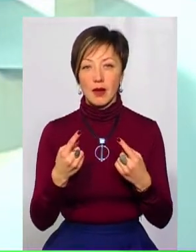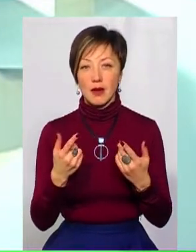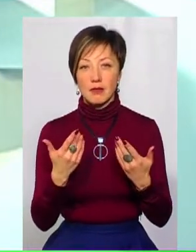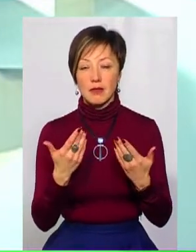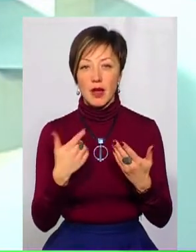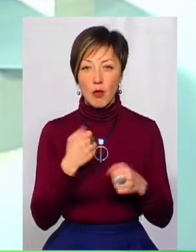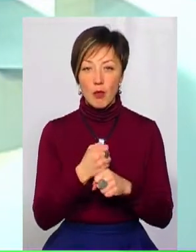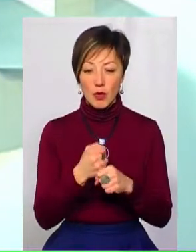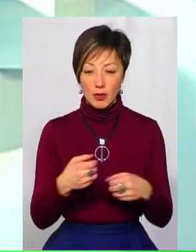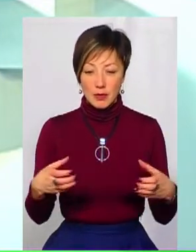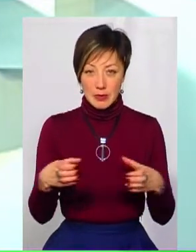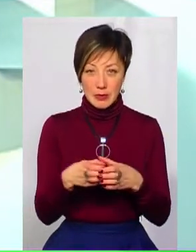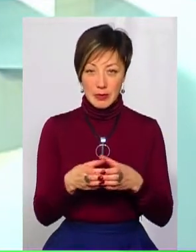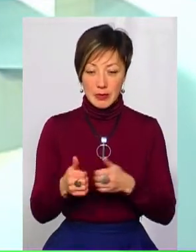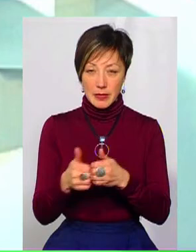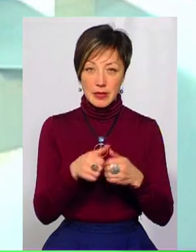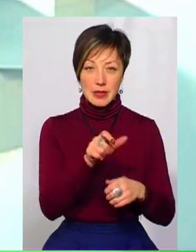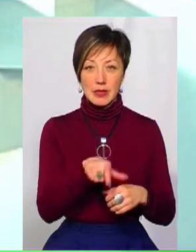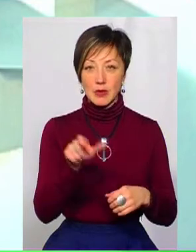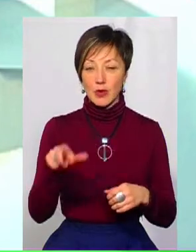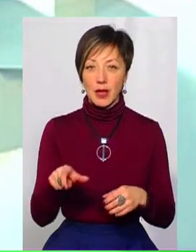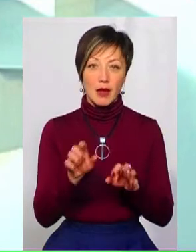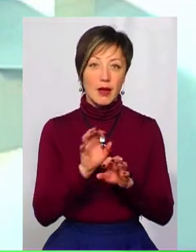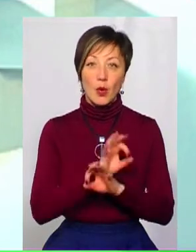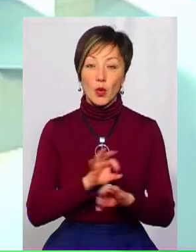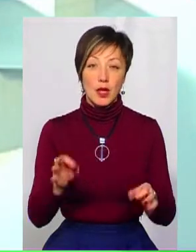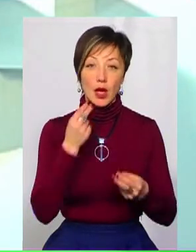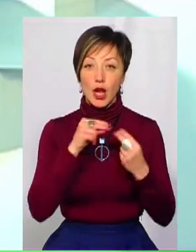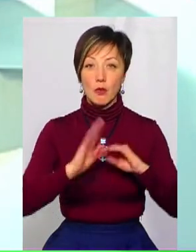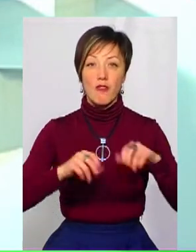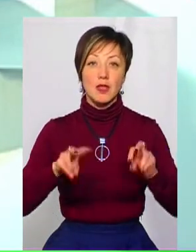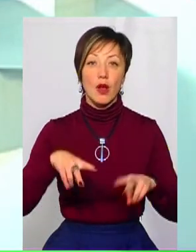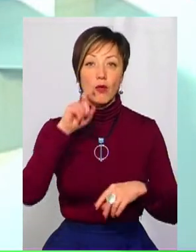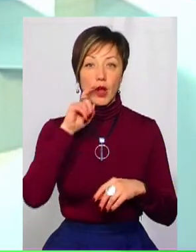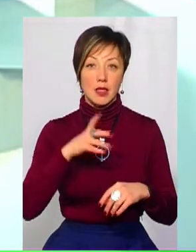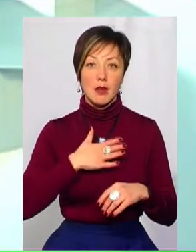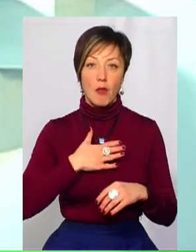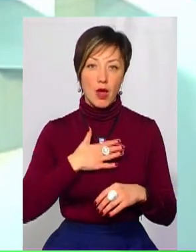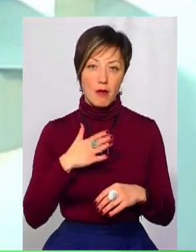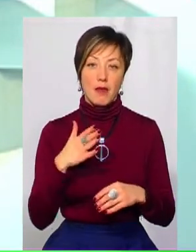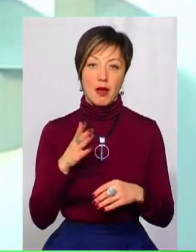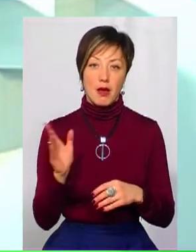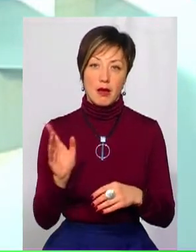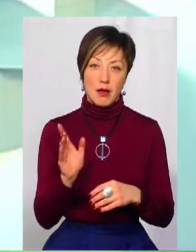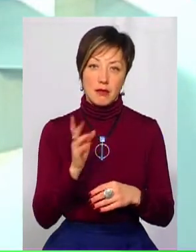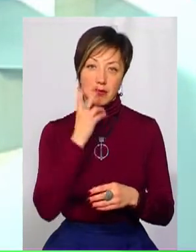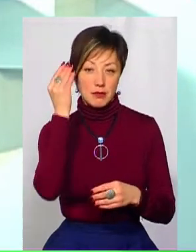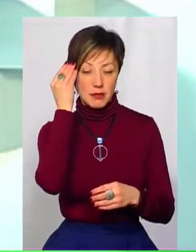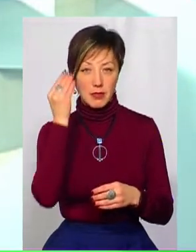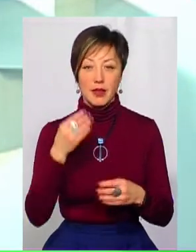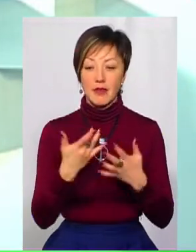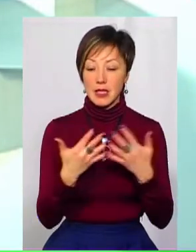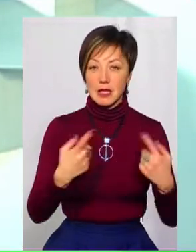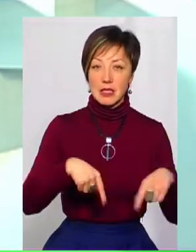я зібрала навколо себе людей неймовірно крутих, найкращих професіоналів в Україні, я так рахую, за моїми мірками. У різних сферах, у